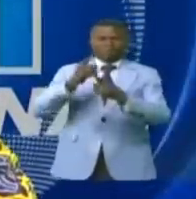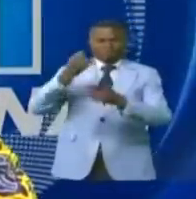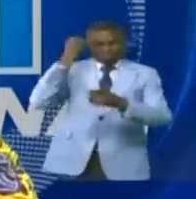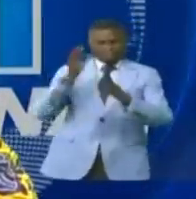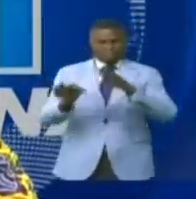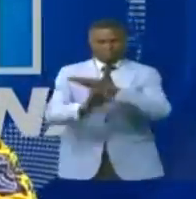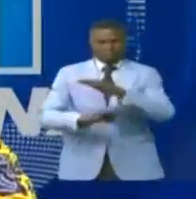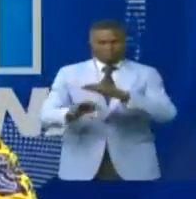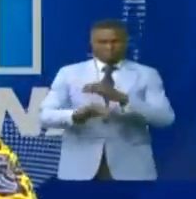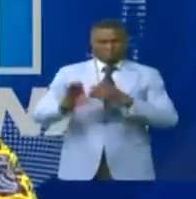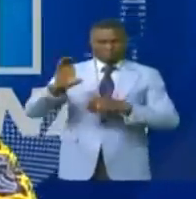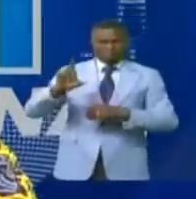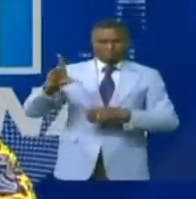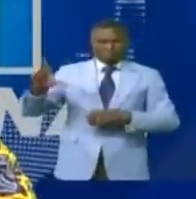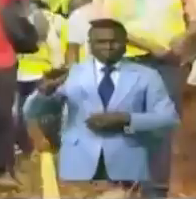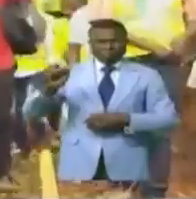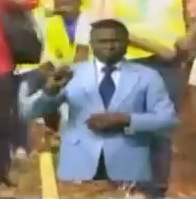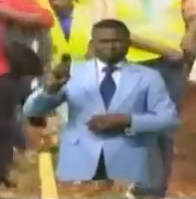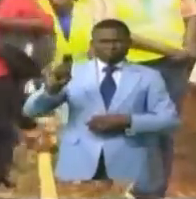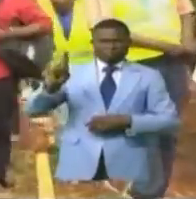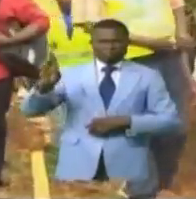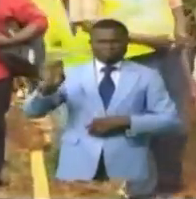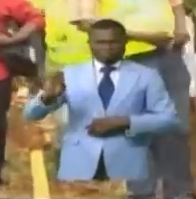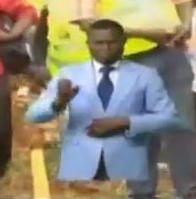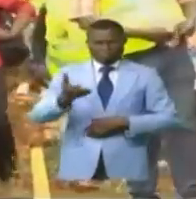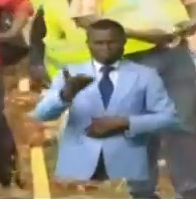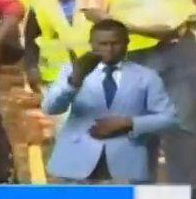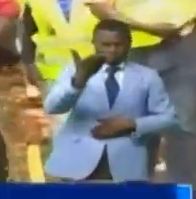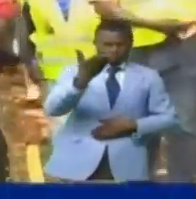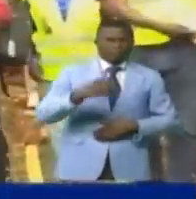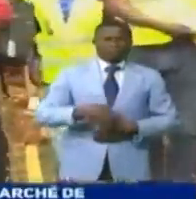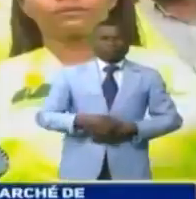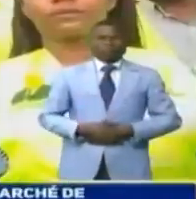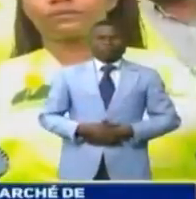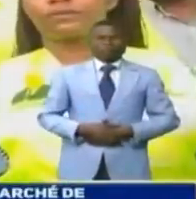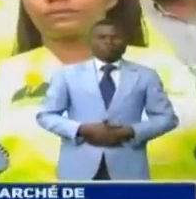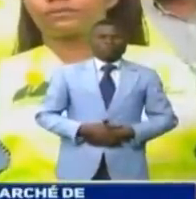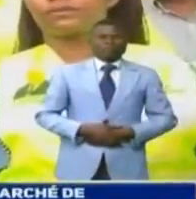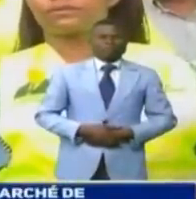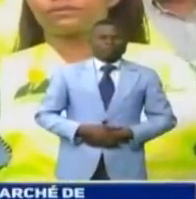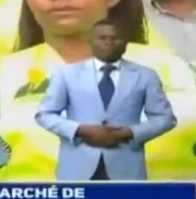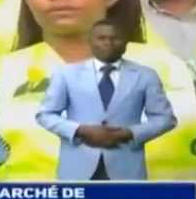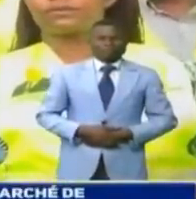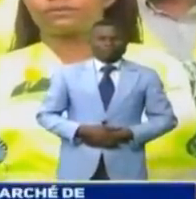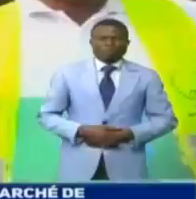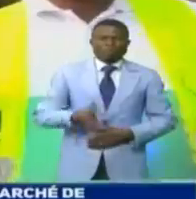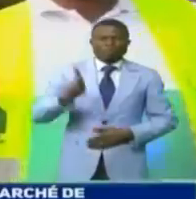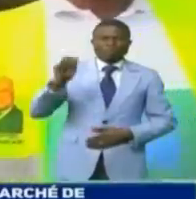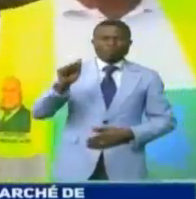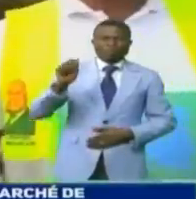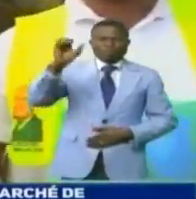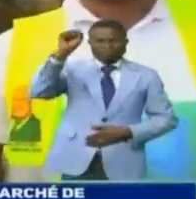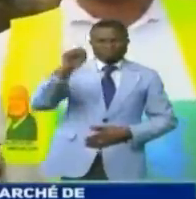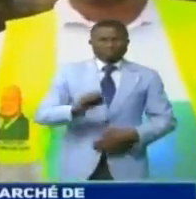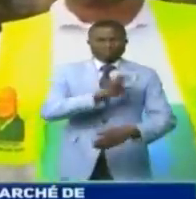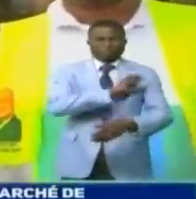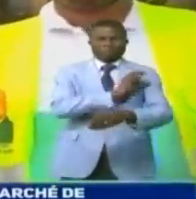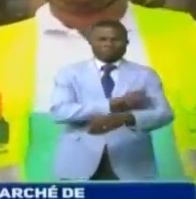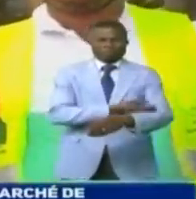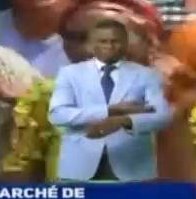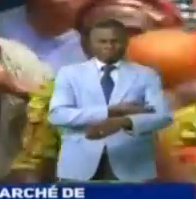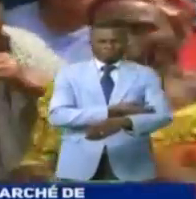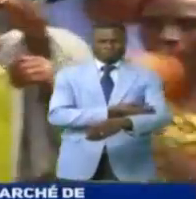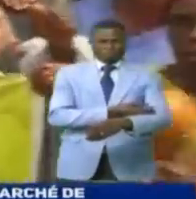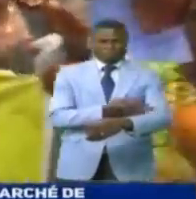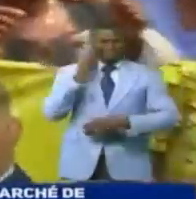Fondation Claude Nyamugabo. Les interventions de l'honorable Claude Nyamugabo à Kabaré dans le sud Kivu riment avec